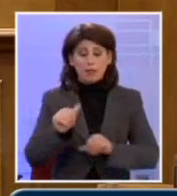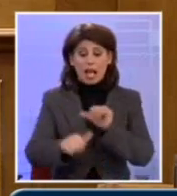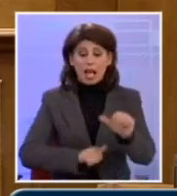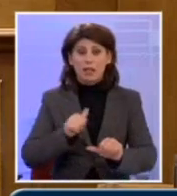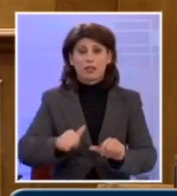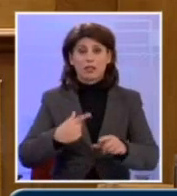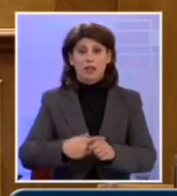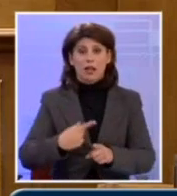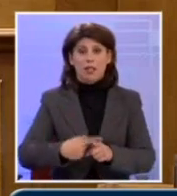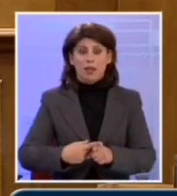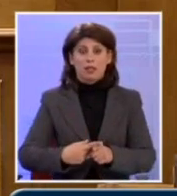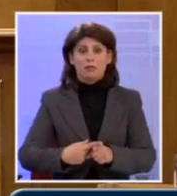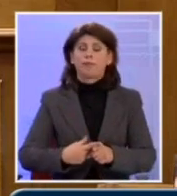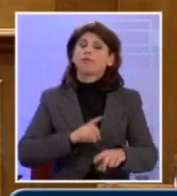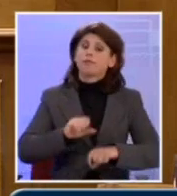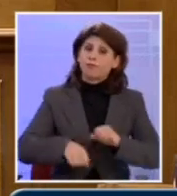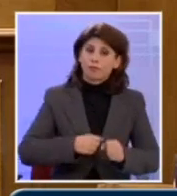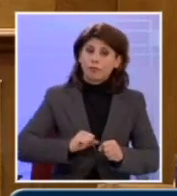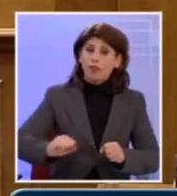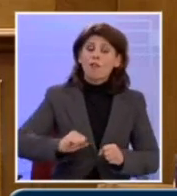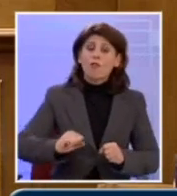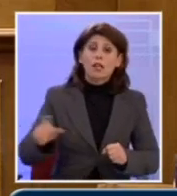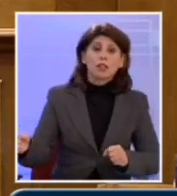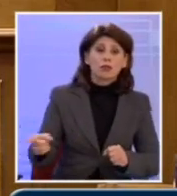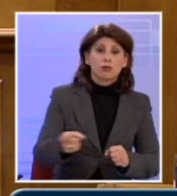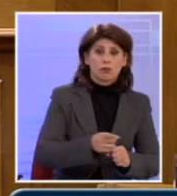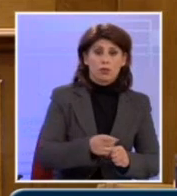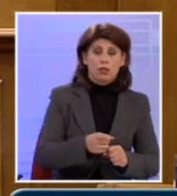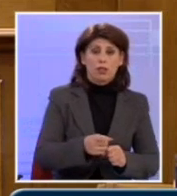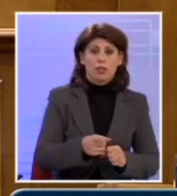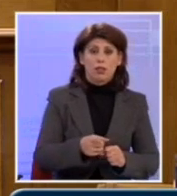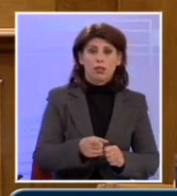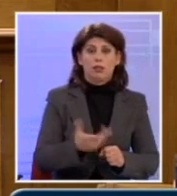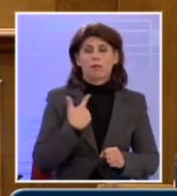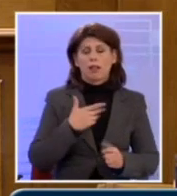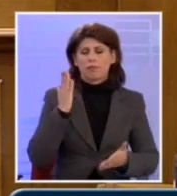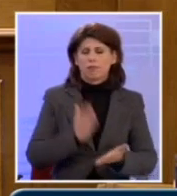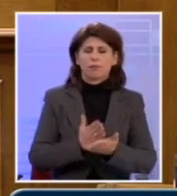Ελλάδα, προσπαθούν να φοβερήσουν με τελεσίγραφα.